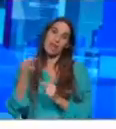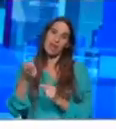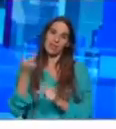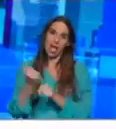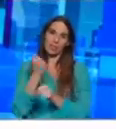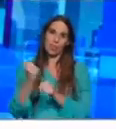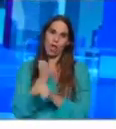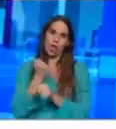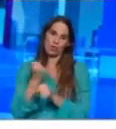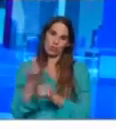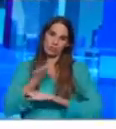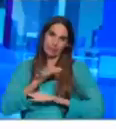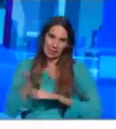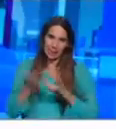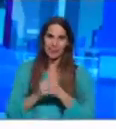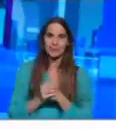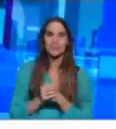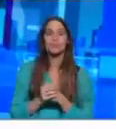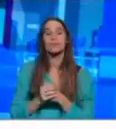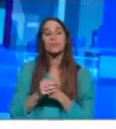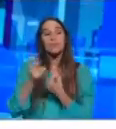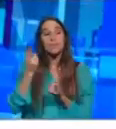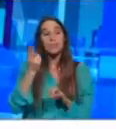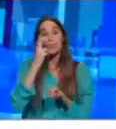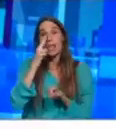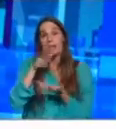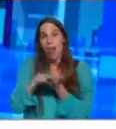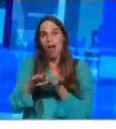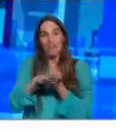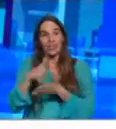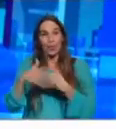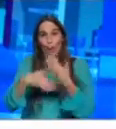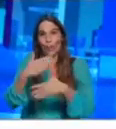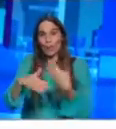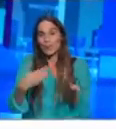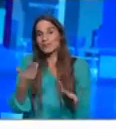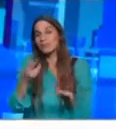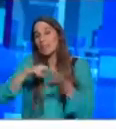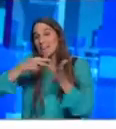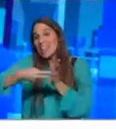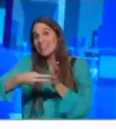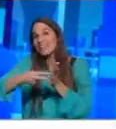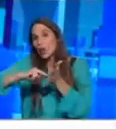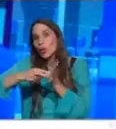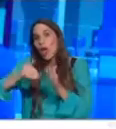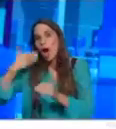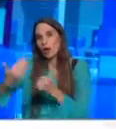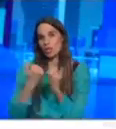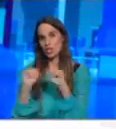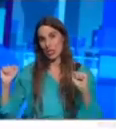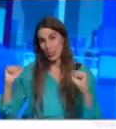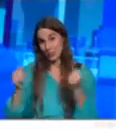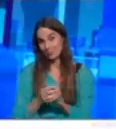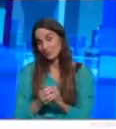שהם מקבלים. מנסה להעביר את היום, מתכנן את התוכניות לאחר שחרורו.